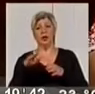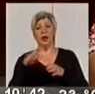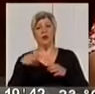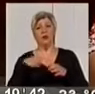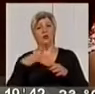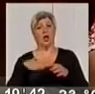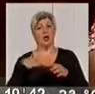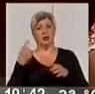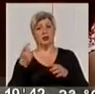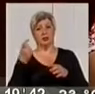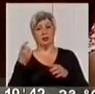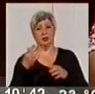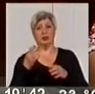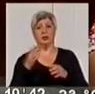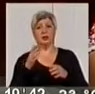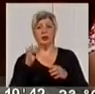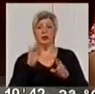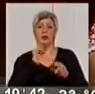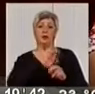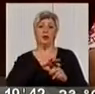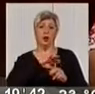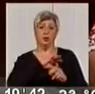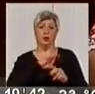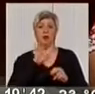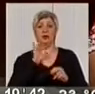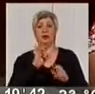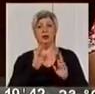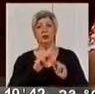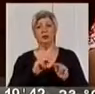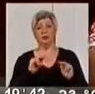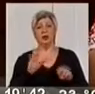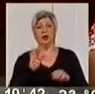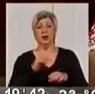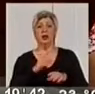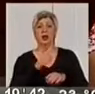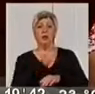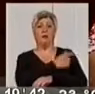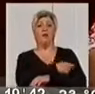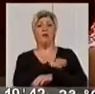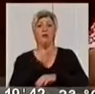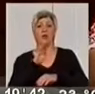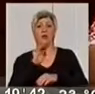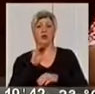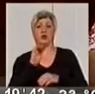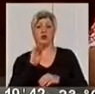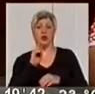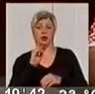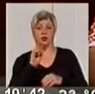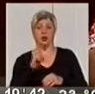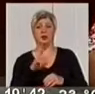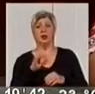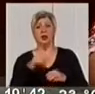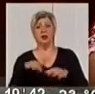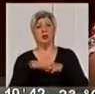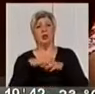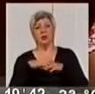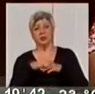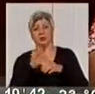Вони підбирають і вихователів, і цих так званих вожатих, і абсолютно масовиків і так